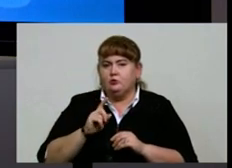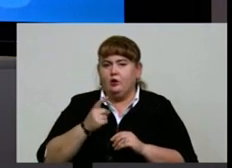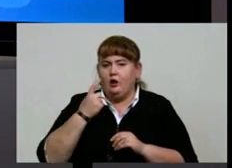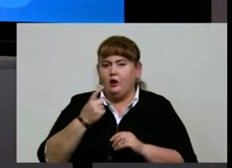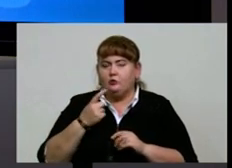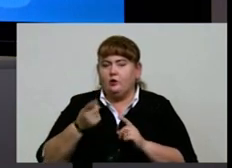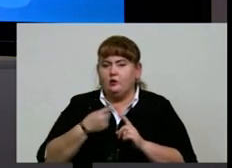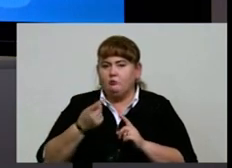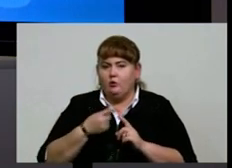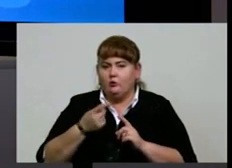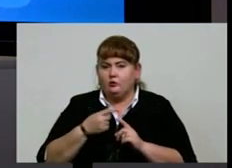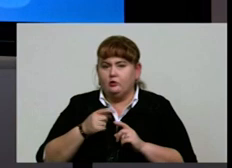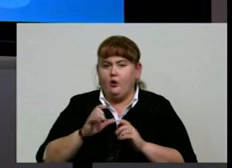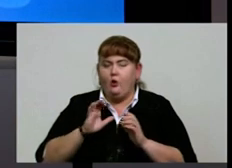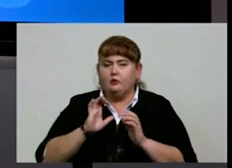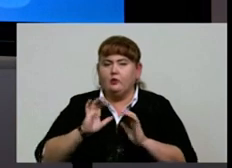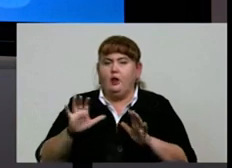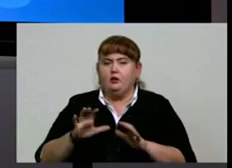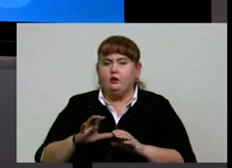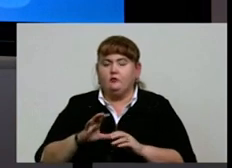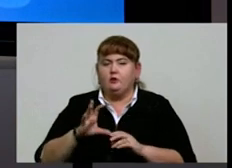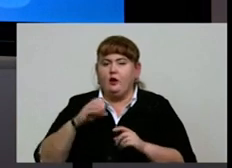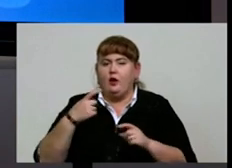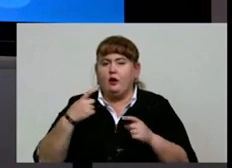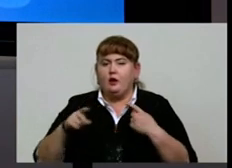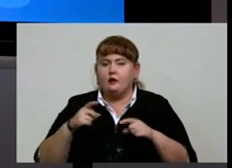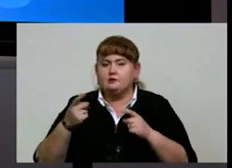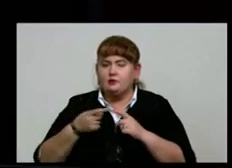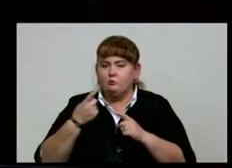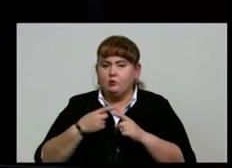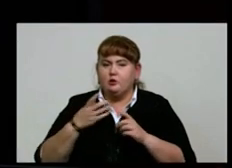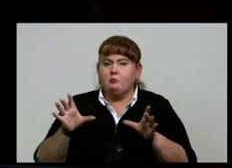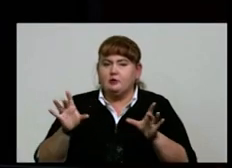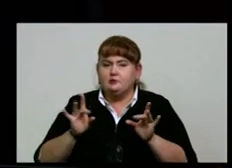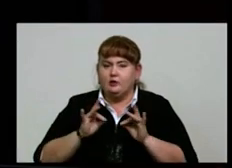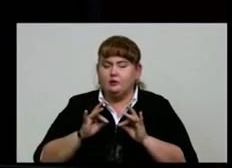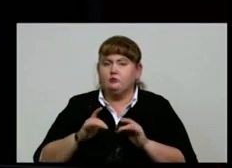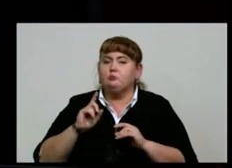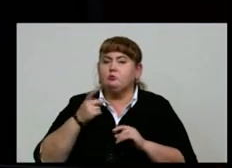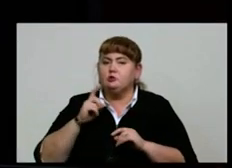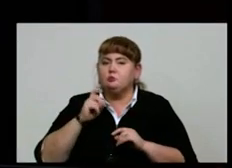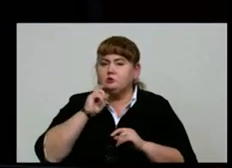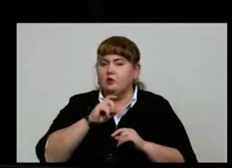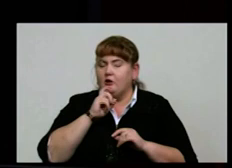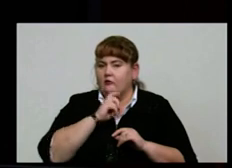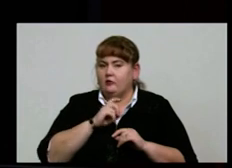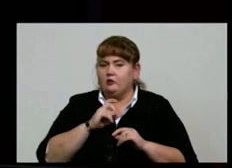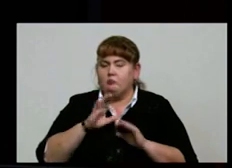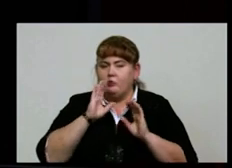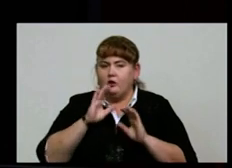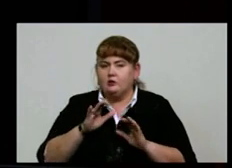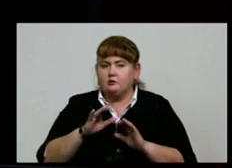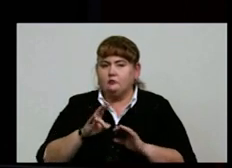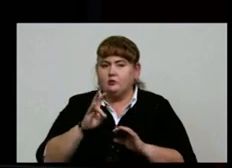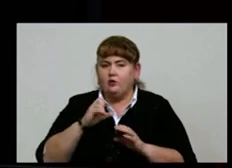одноименные полюса магнитов отталкиваются, а разноименные притягиваются. Тогда почему северный конец магнита показывает